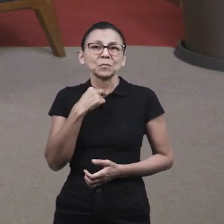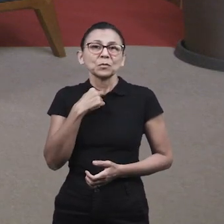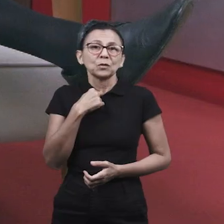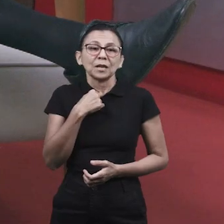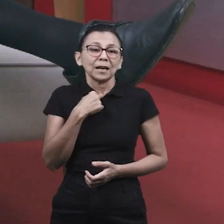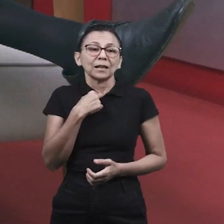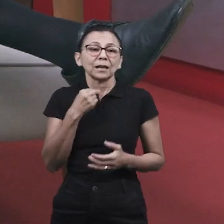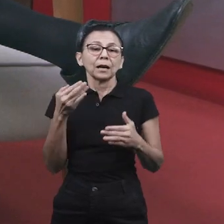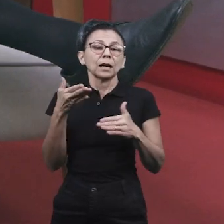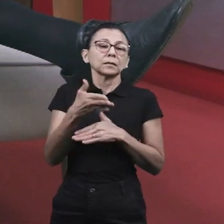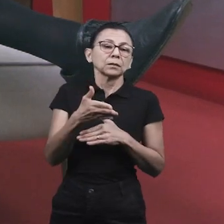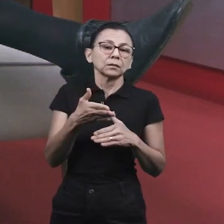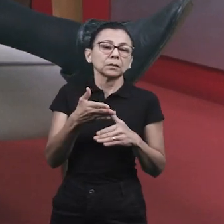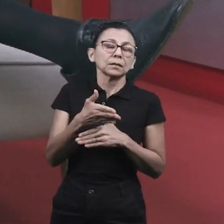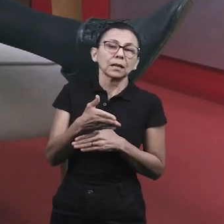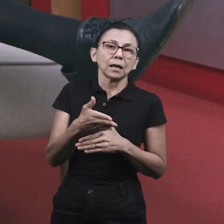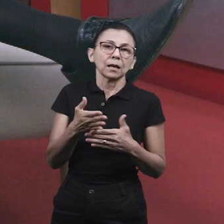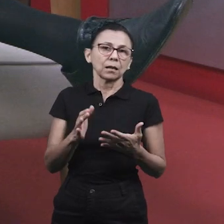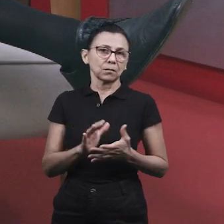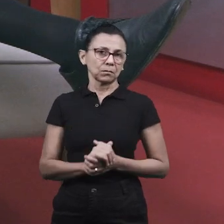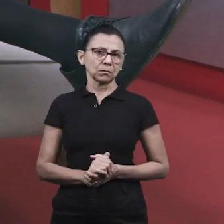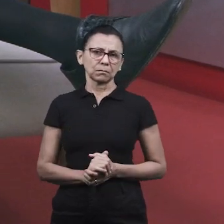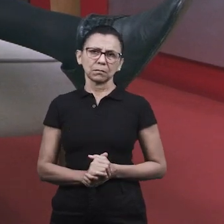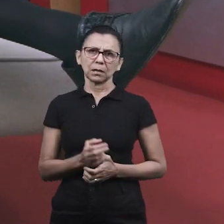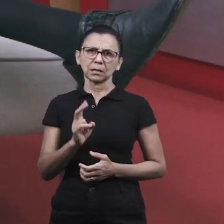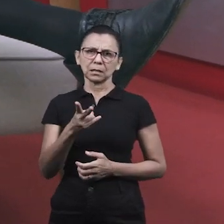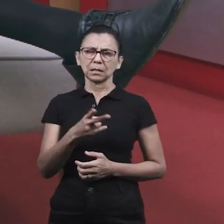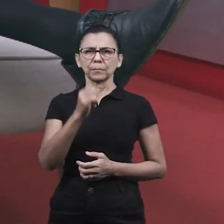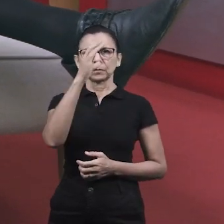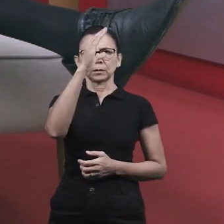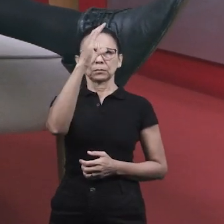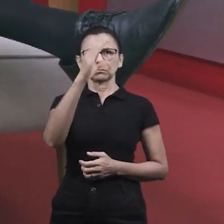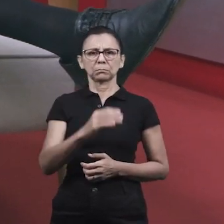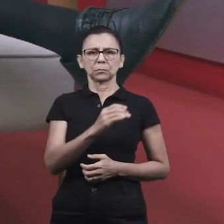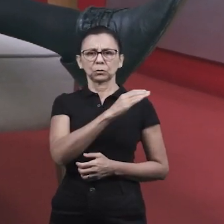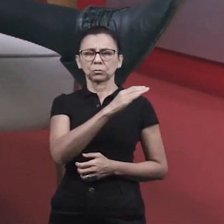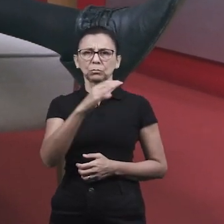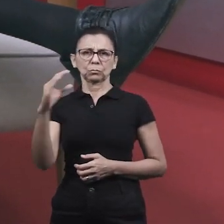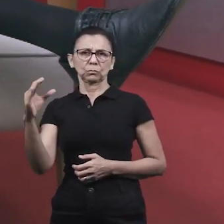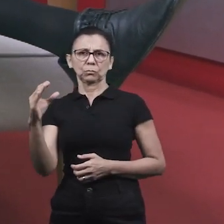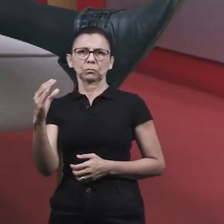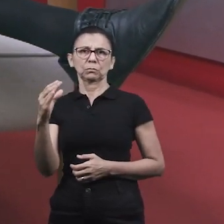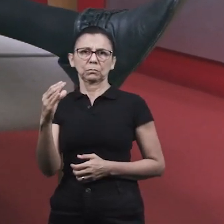commencé à voir la vérité. Elles avaient accès à la Bible.